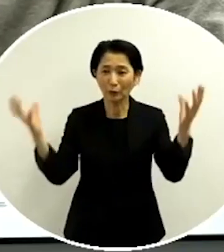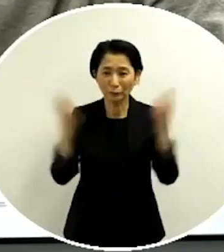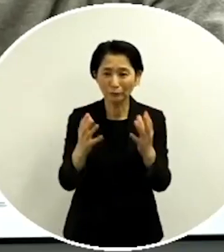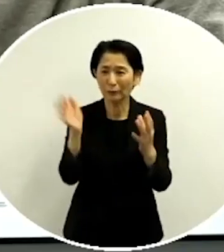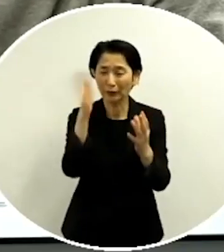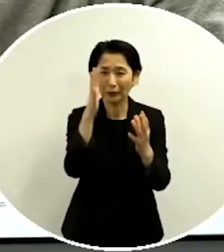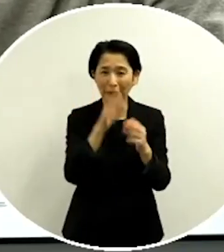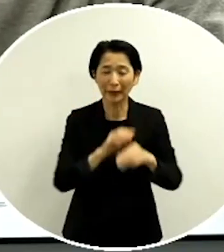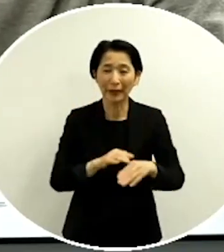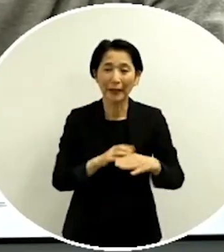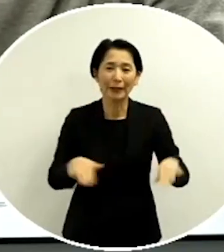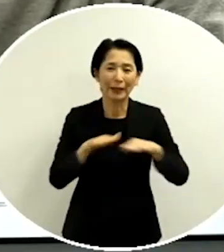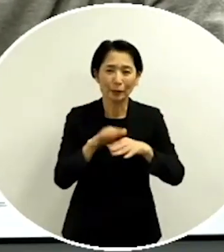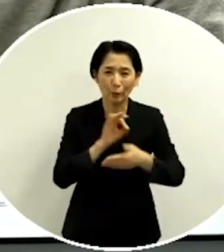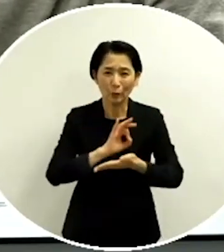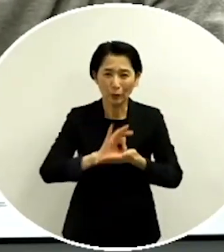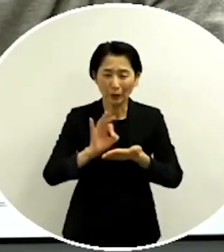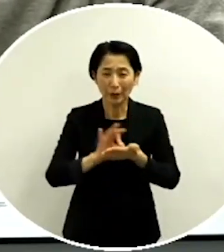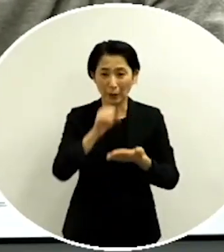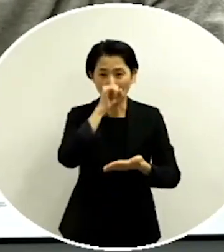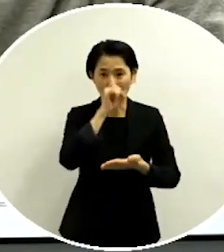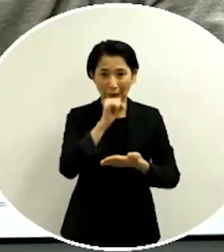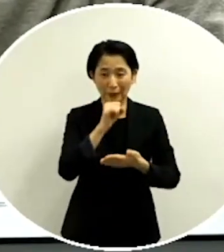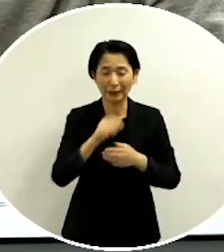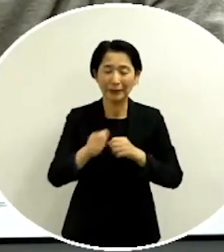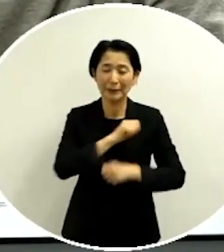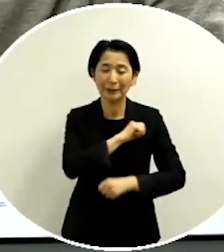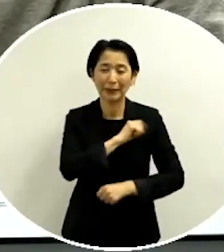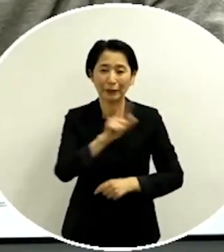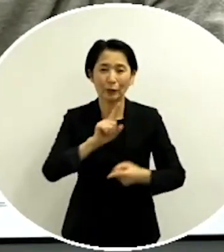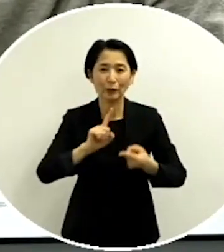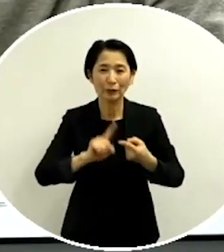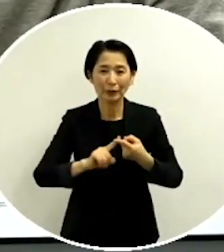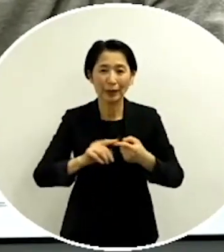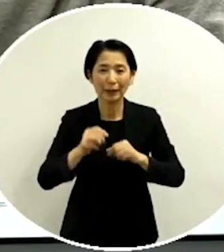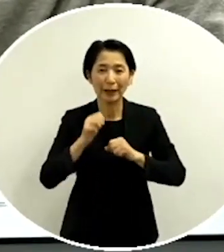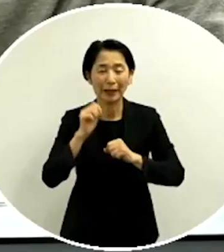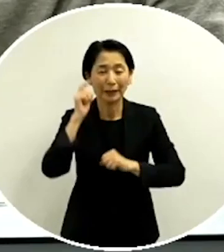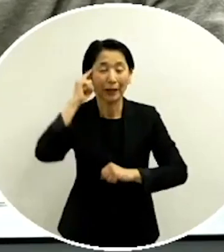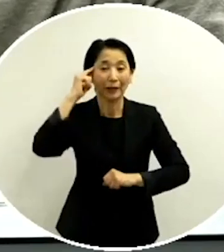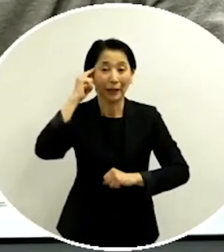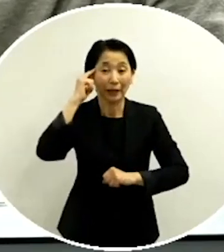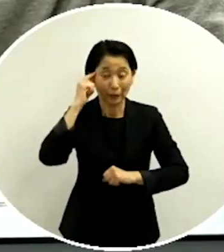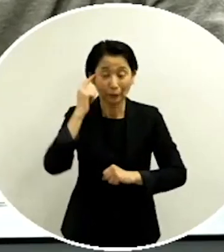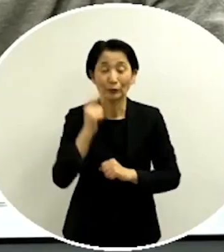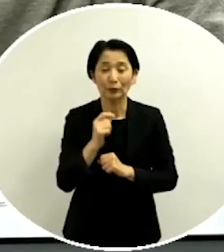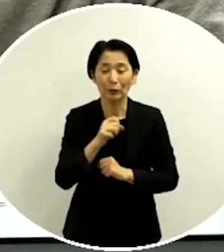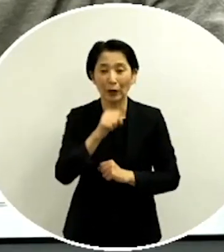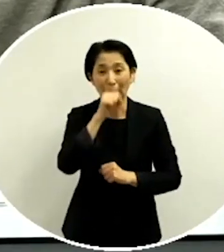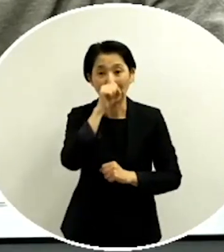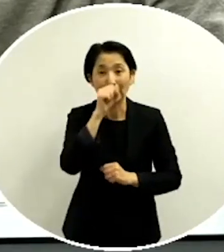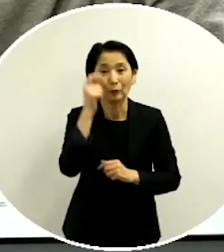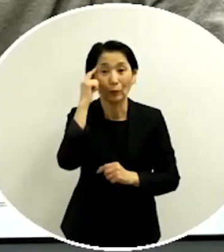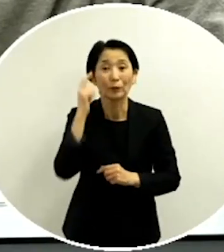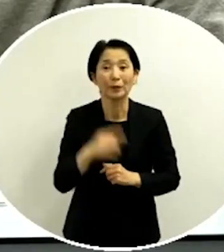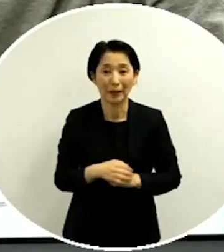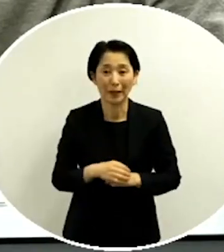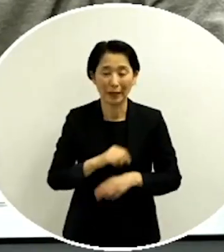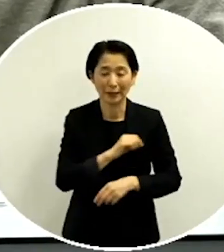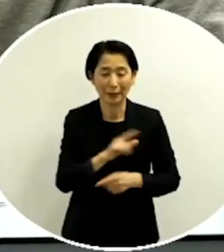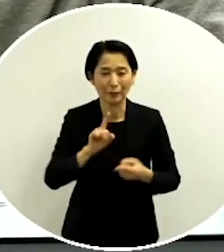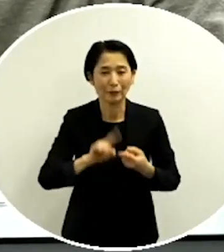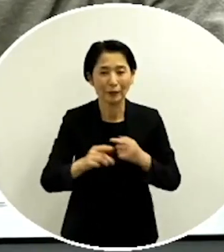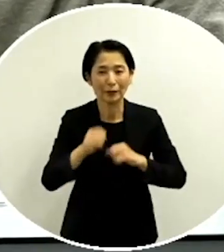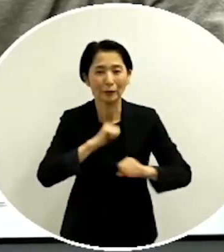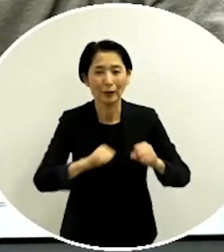てでもいいのでてまず皆さんが自主的に考えられるっていう事があると別で自発的に動いていくんじゃないから気がするんですよ